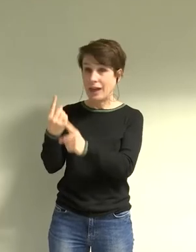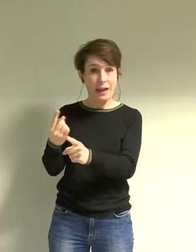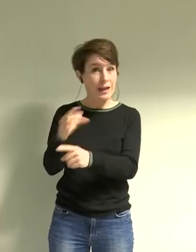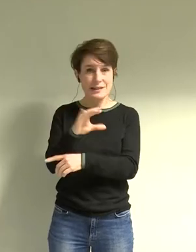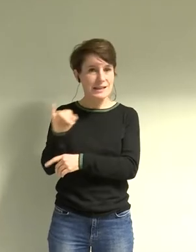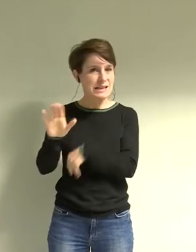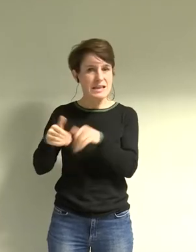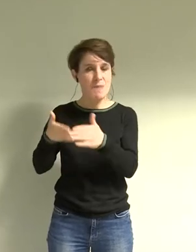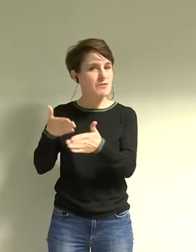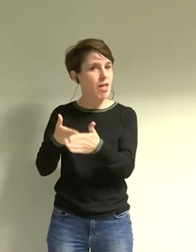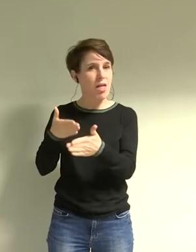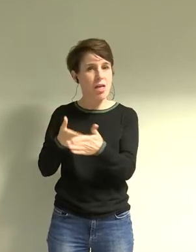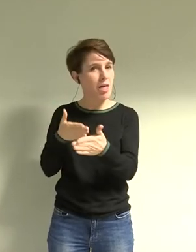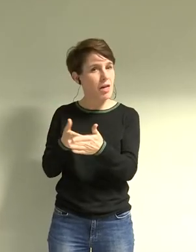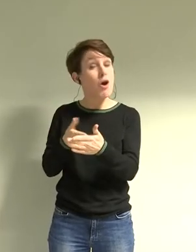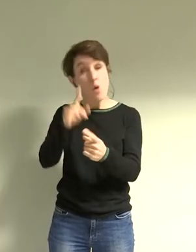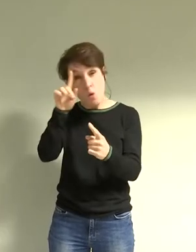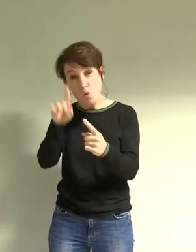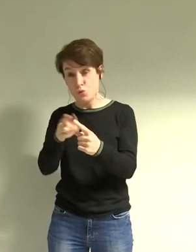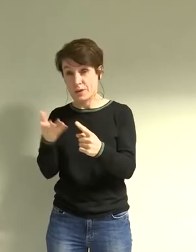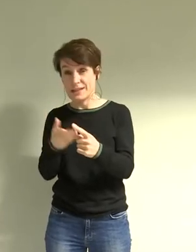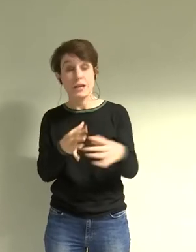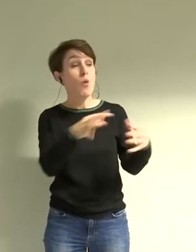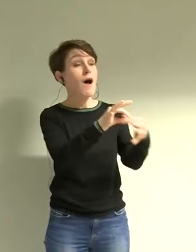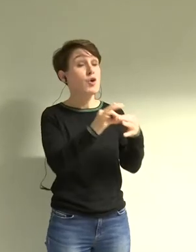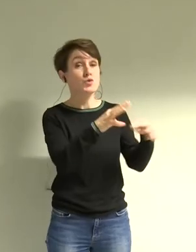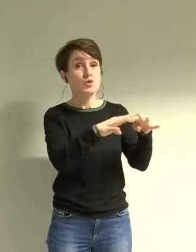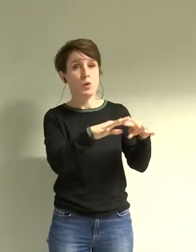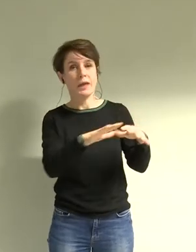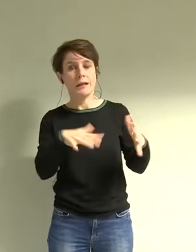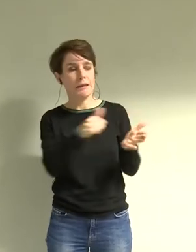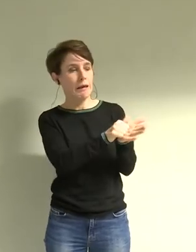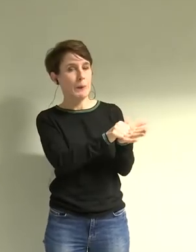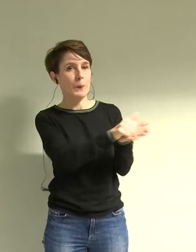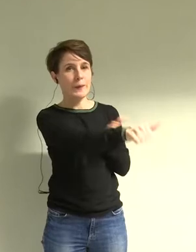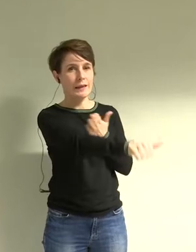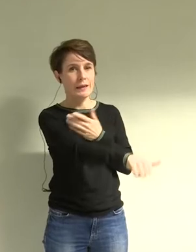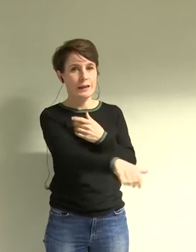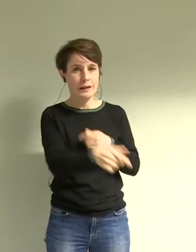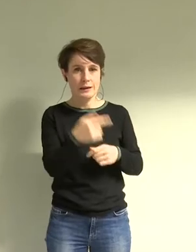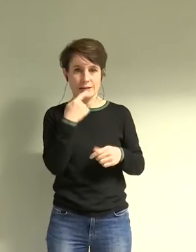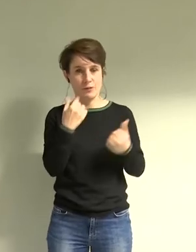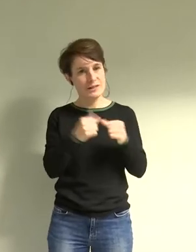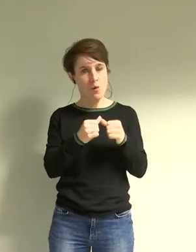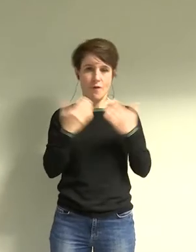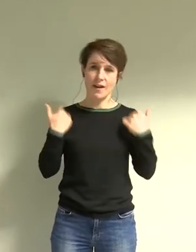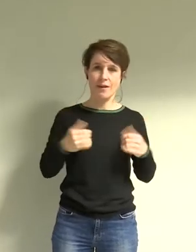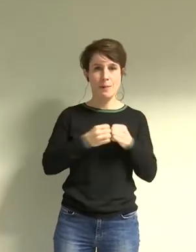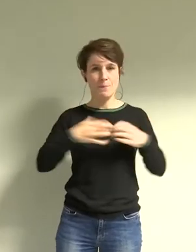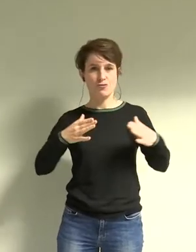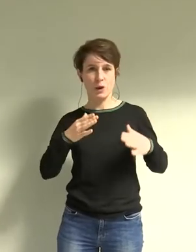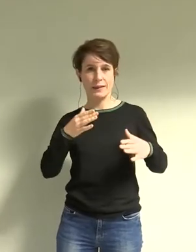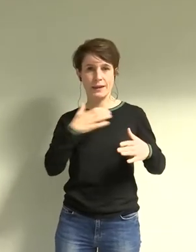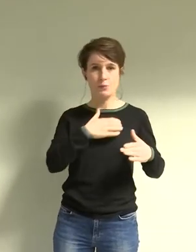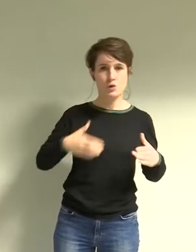objet d'étouffer les unions de quartier et de servir de courroie de transmission de la majorité municipale et